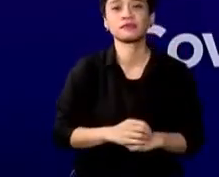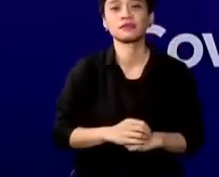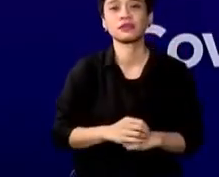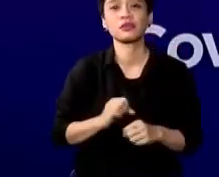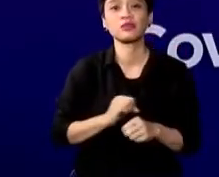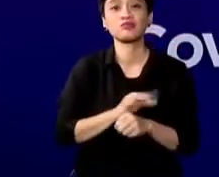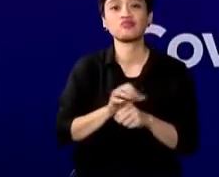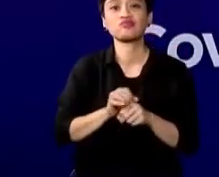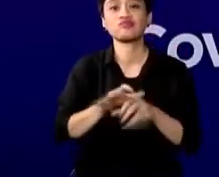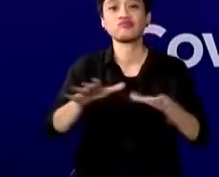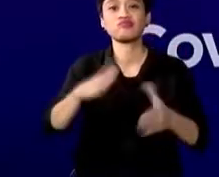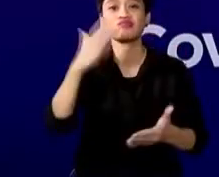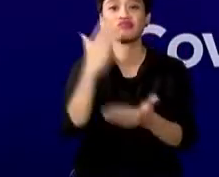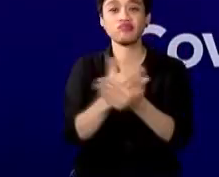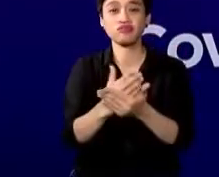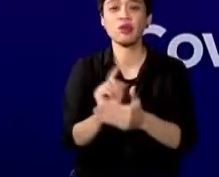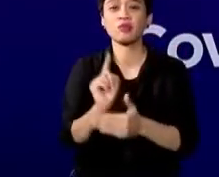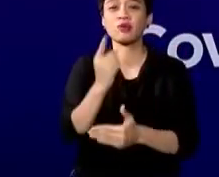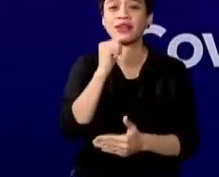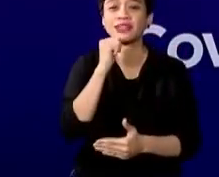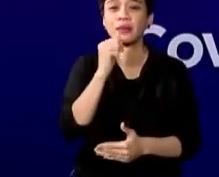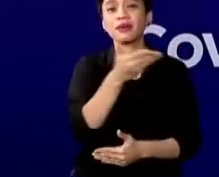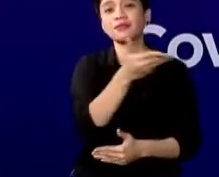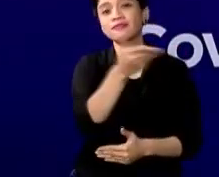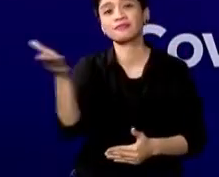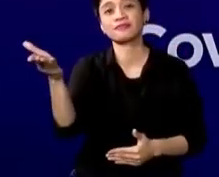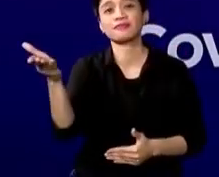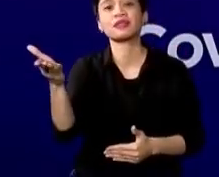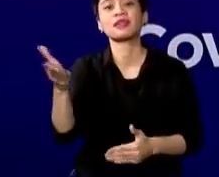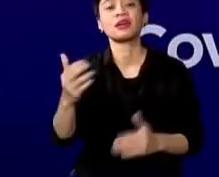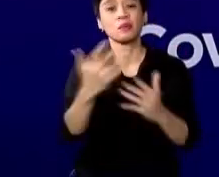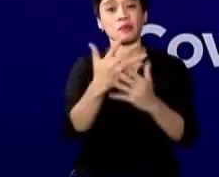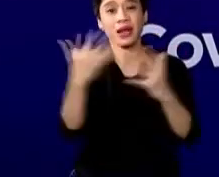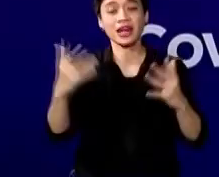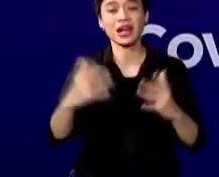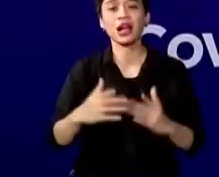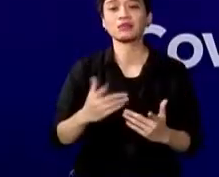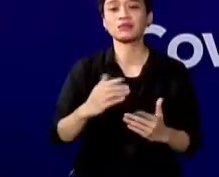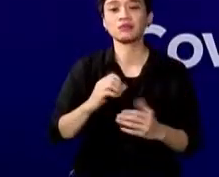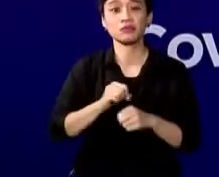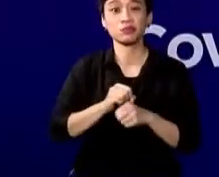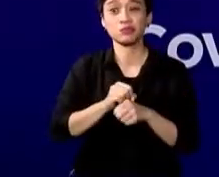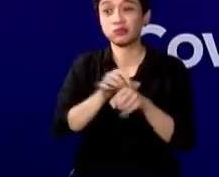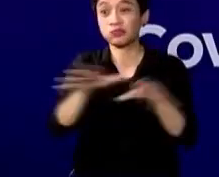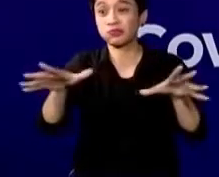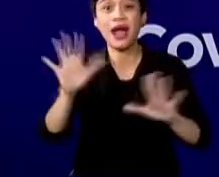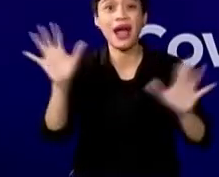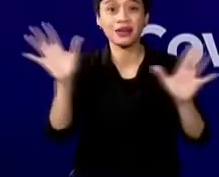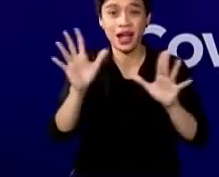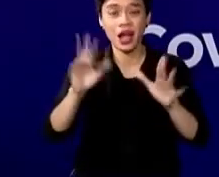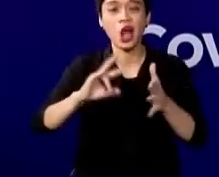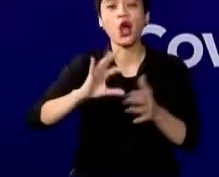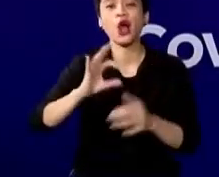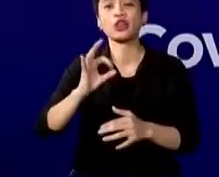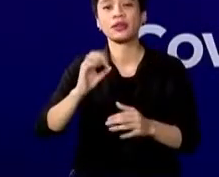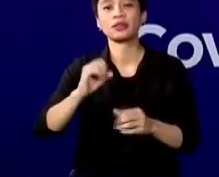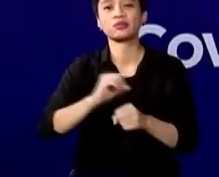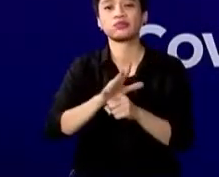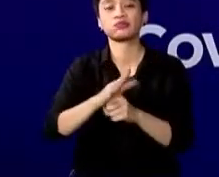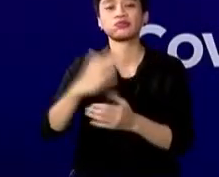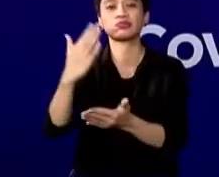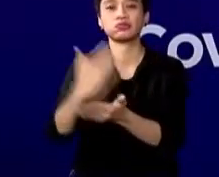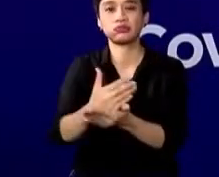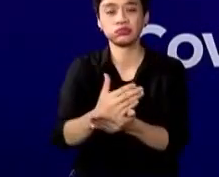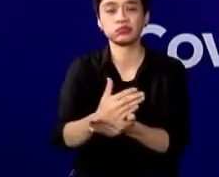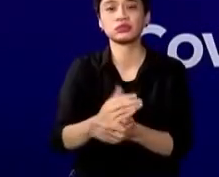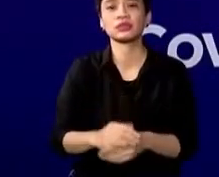rantai penularan itu kalau masyarakat itu tidak saling menularkan sepanjang dia saling menularkan virus itu masih terus